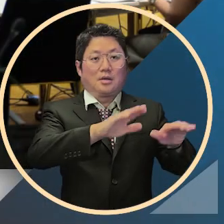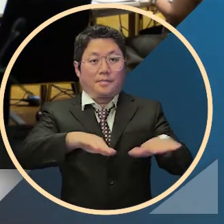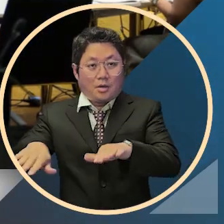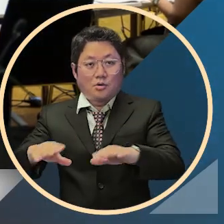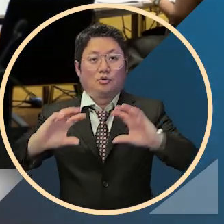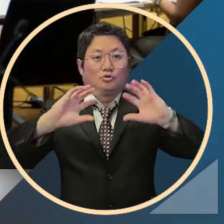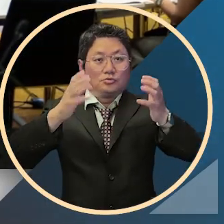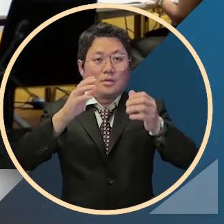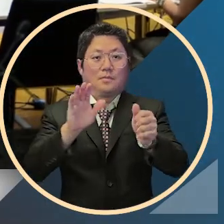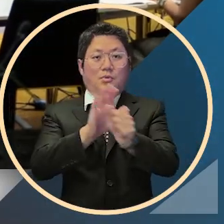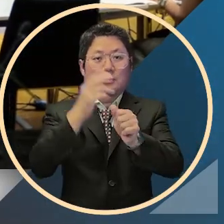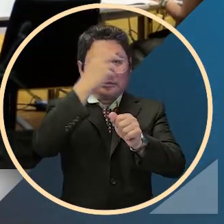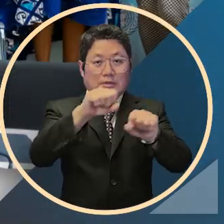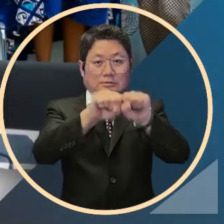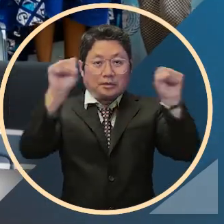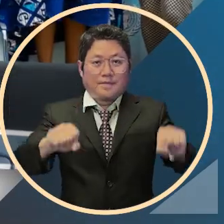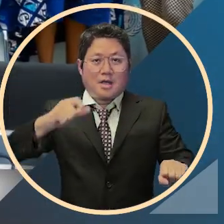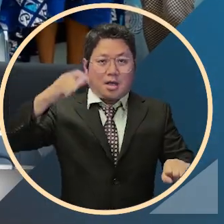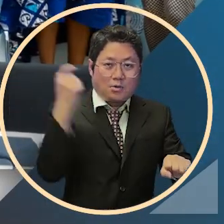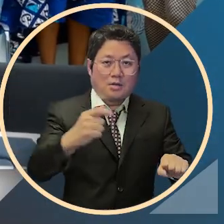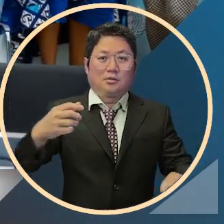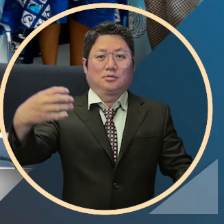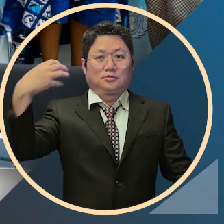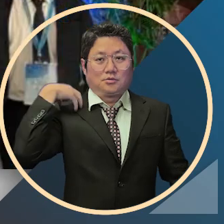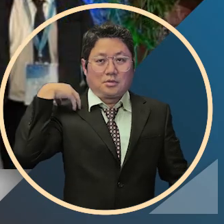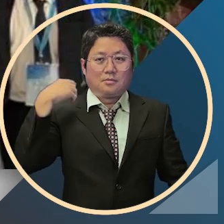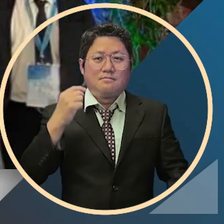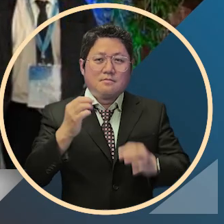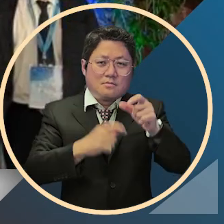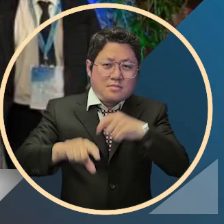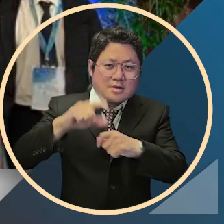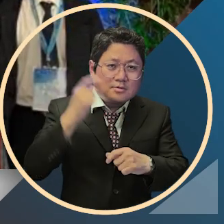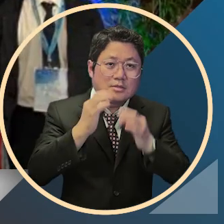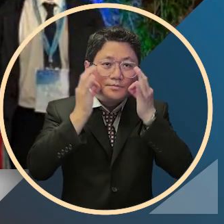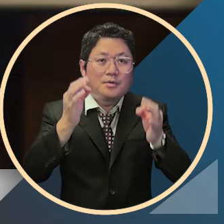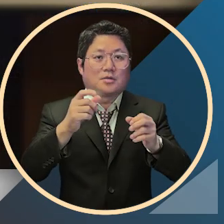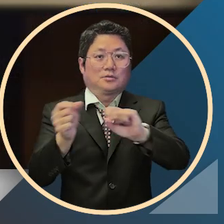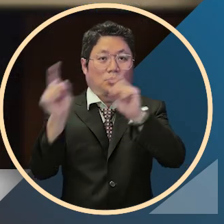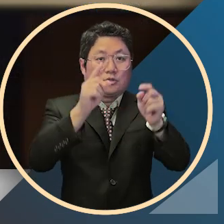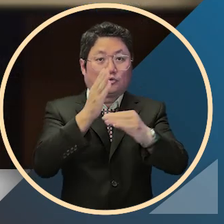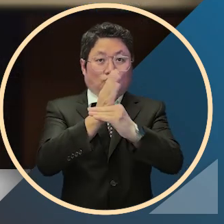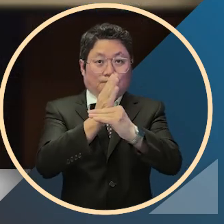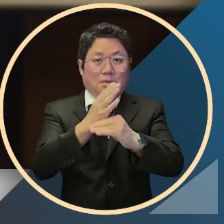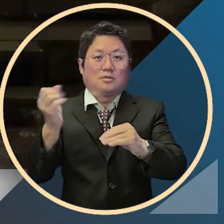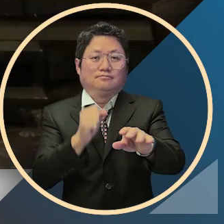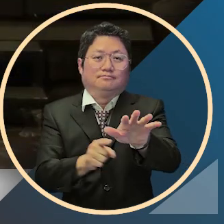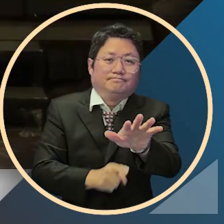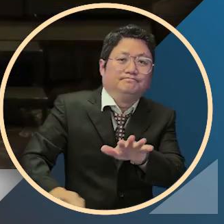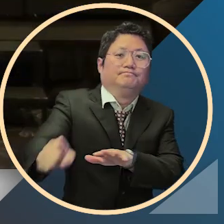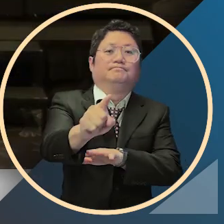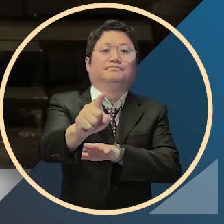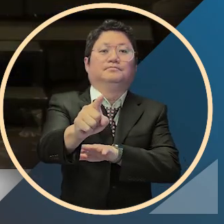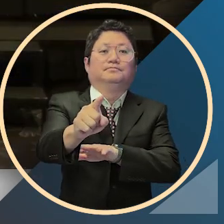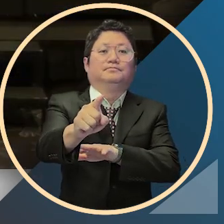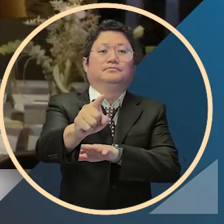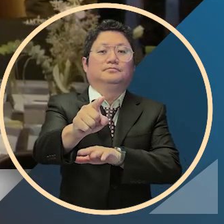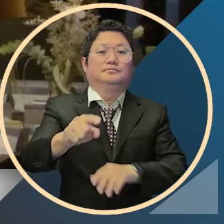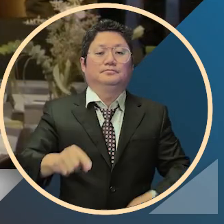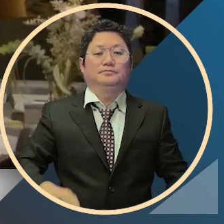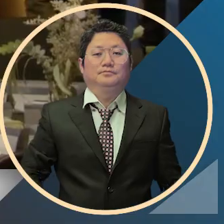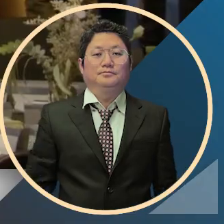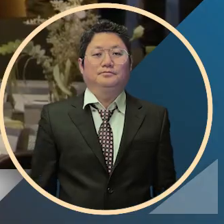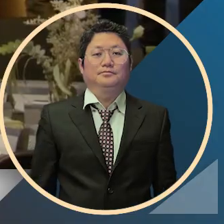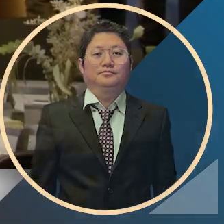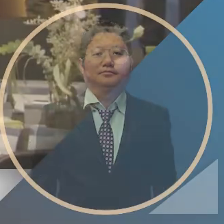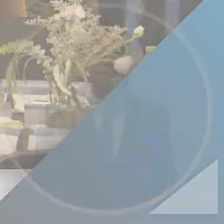국가의 보건의료 시스템 강화 및 재활 역량 강화에 힘쓰며 세계 재활의학의 중심으로 자리매김하고